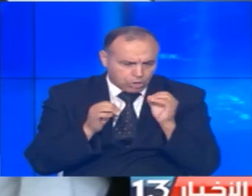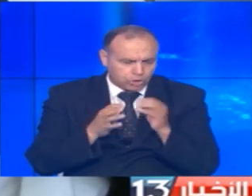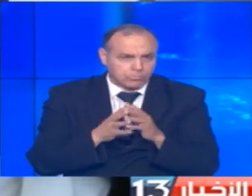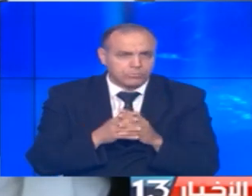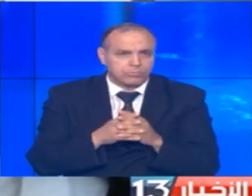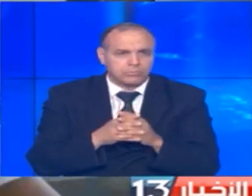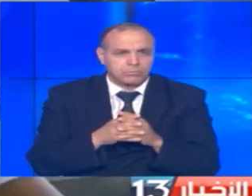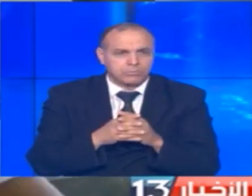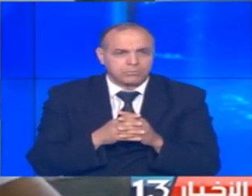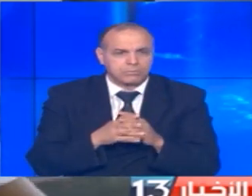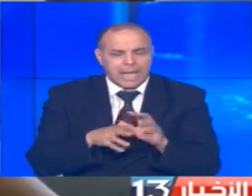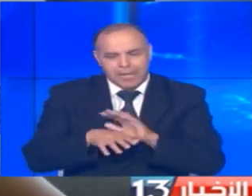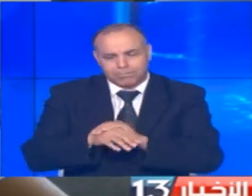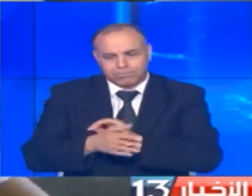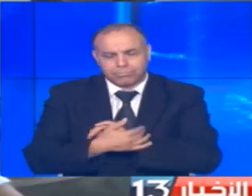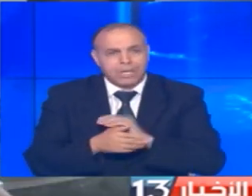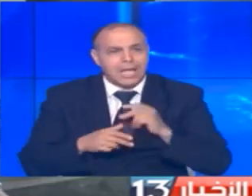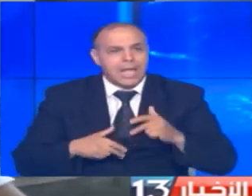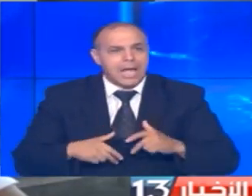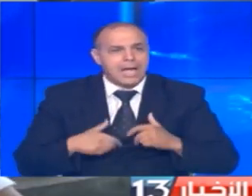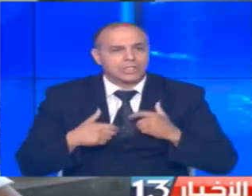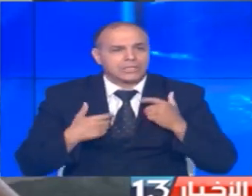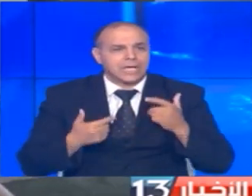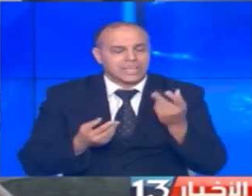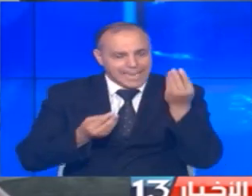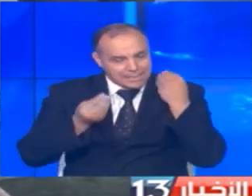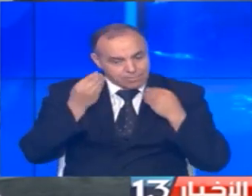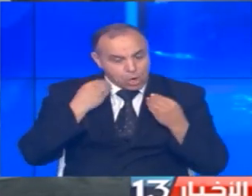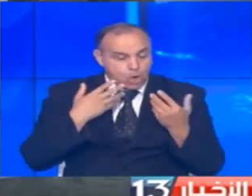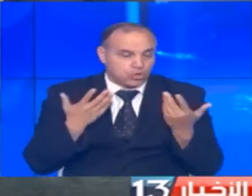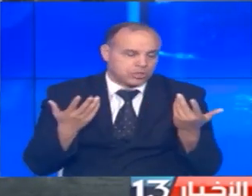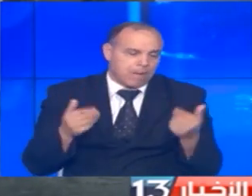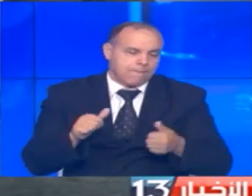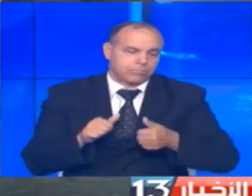كينيزي ثيرابي. عايشهم اللي خلونا نعيشوا هالتجربه هذه